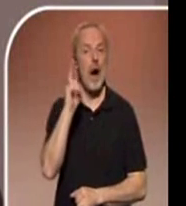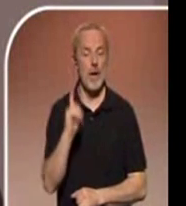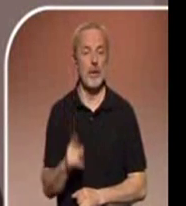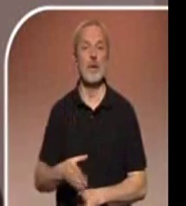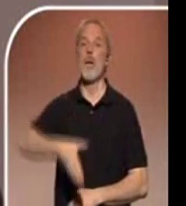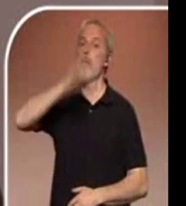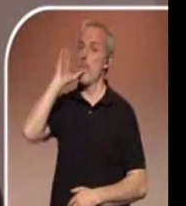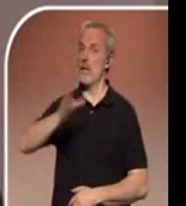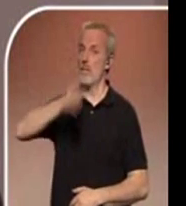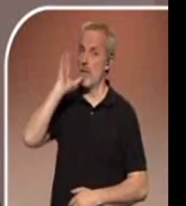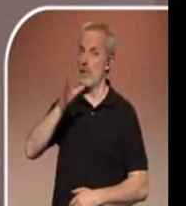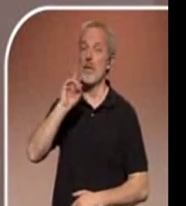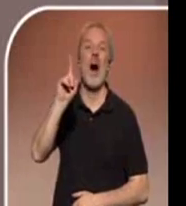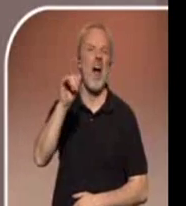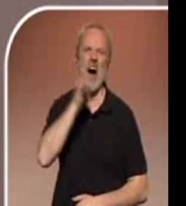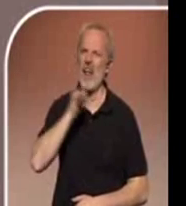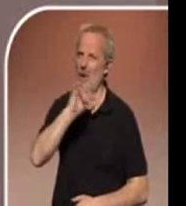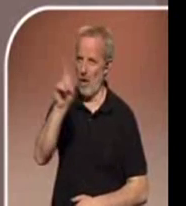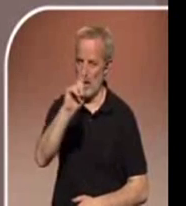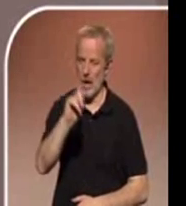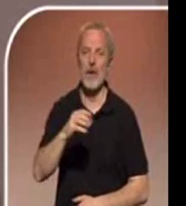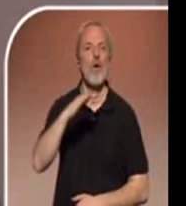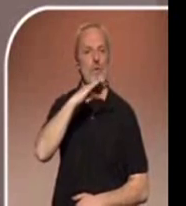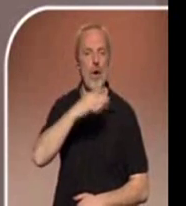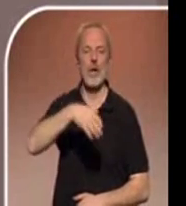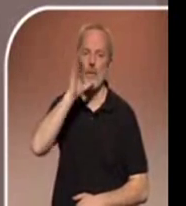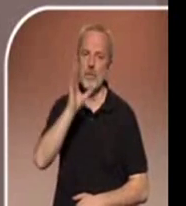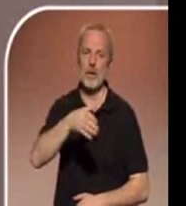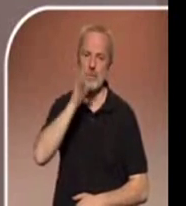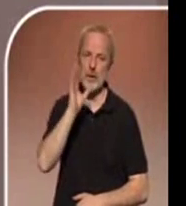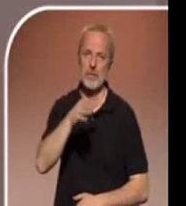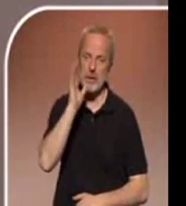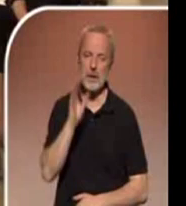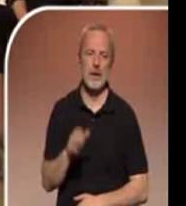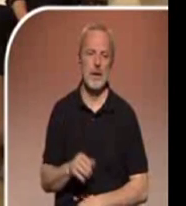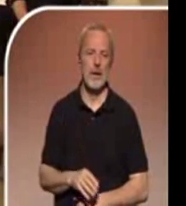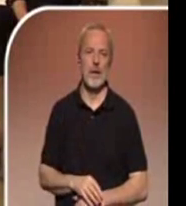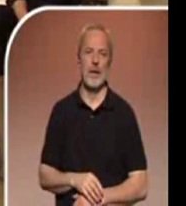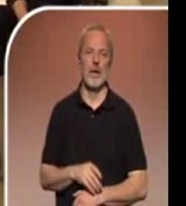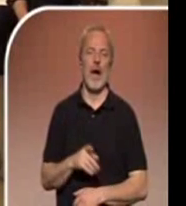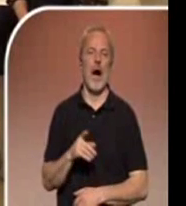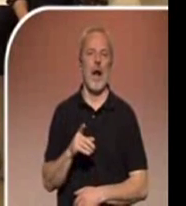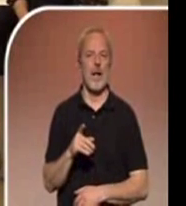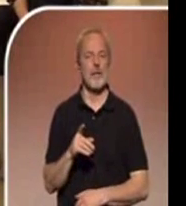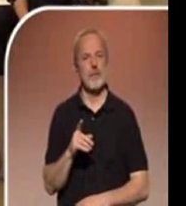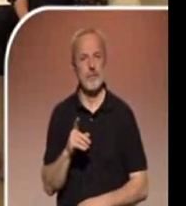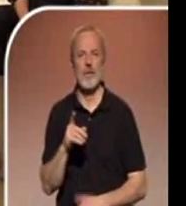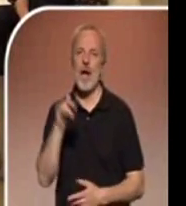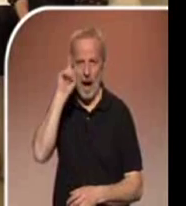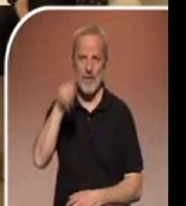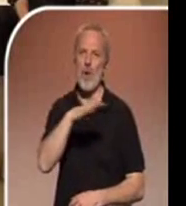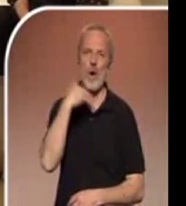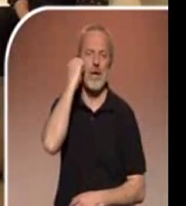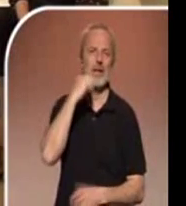dobrou hydrataci, ale nealkoholickými nápoji, ne, čím se sám neřídím při cestách, protože se lépe spí, ale to